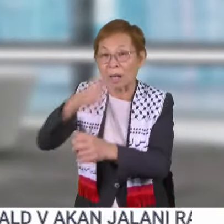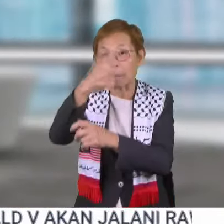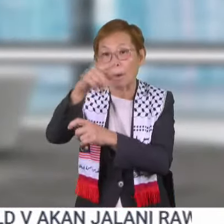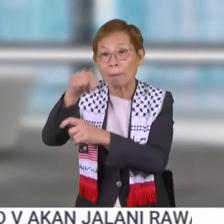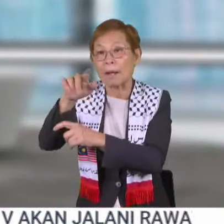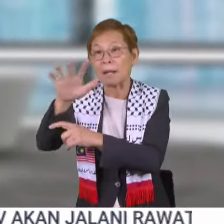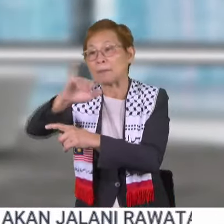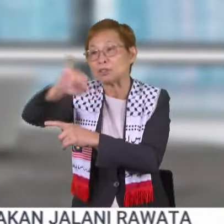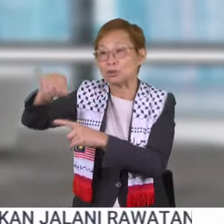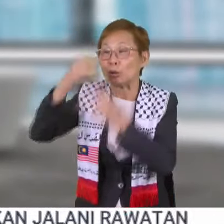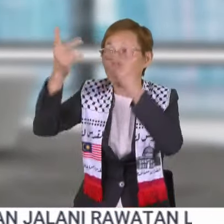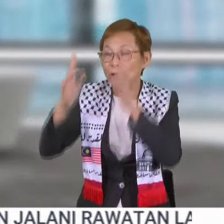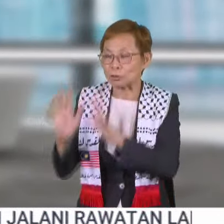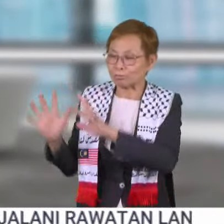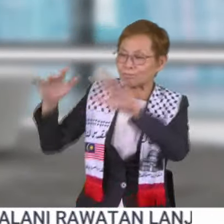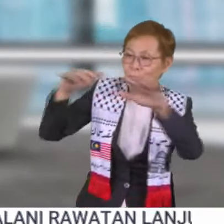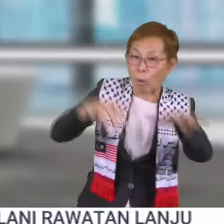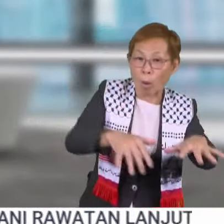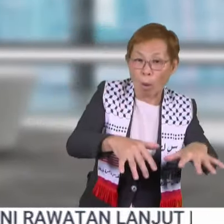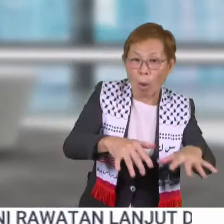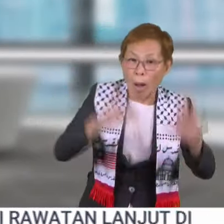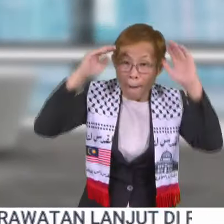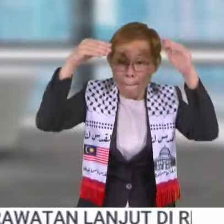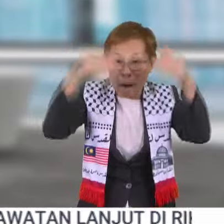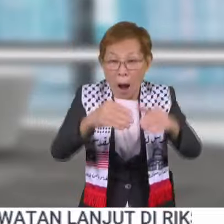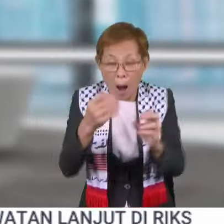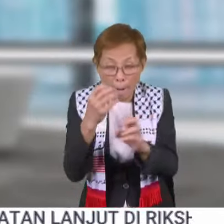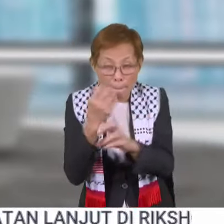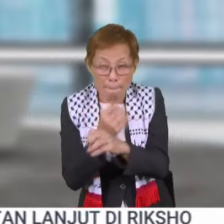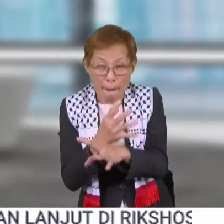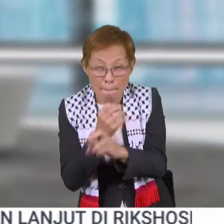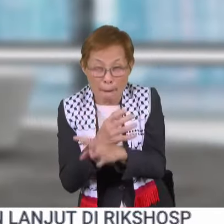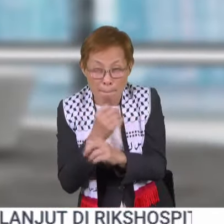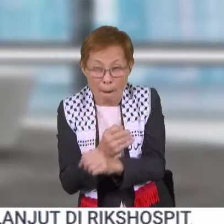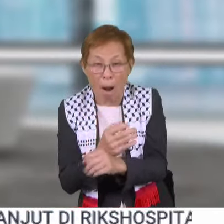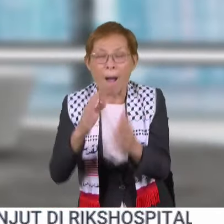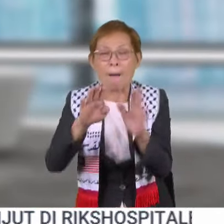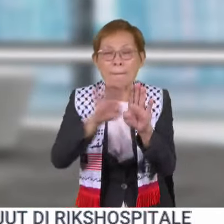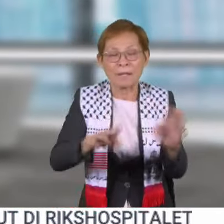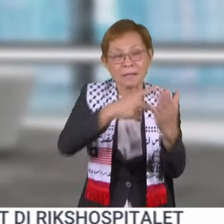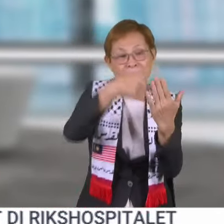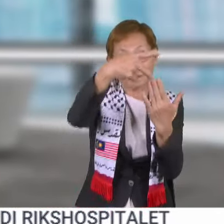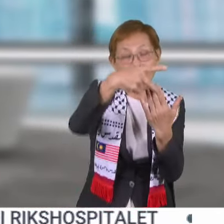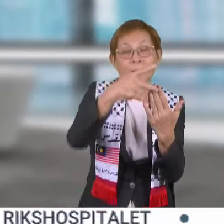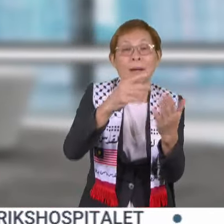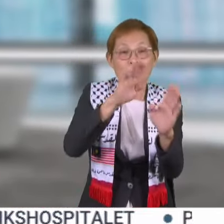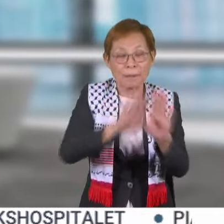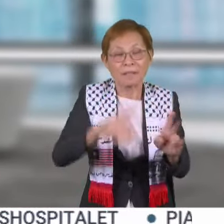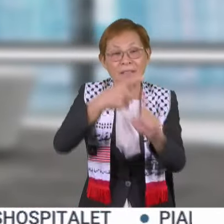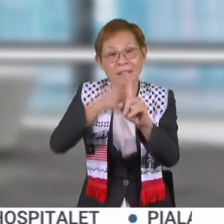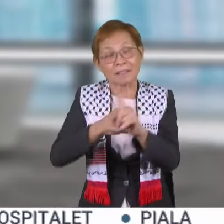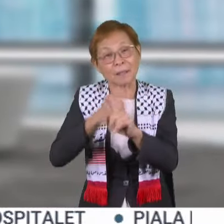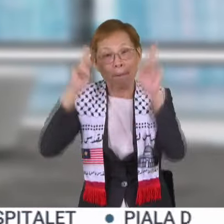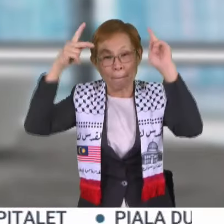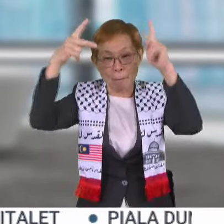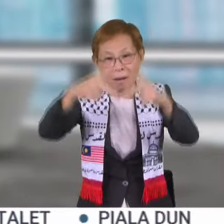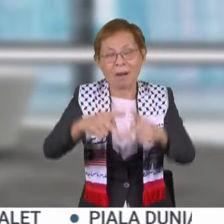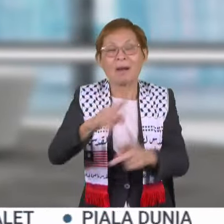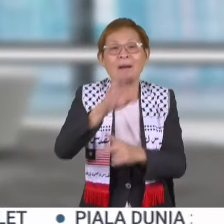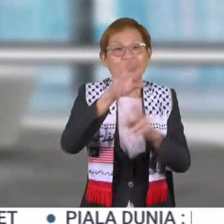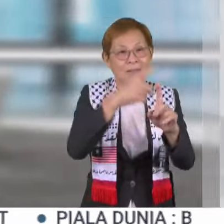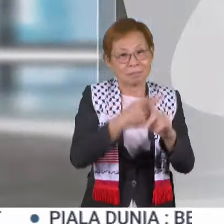Bu pelancong ke negeri tok gajah di pergiat antara bahan berita dari Pahang jadi terus saja bersama Fatin Nasuha Rashid di sana